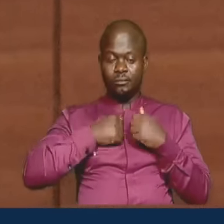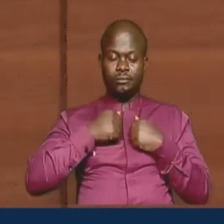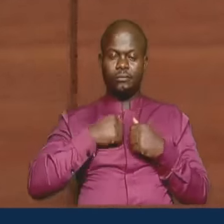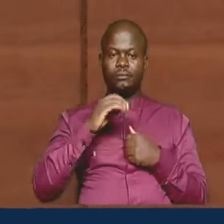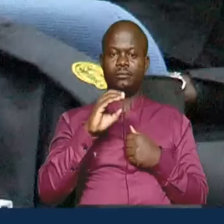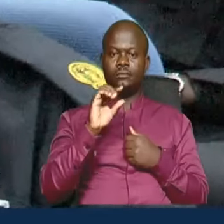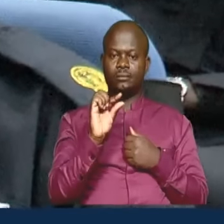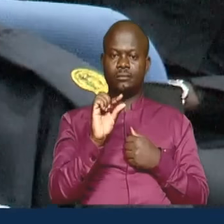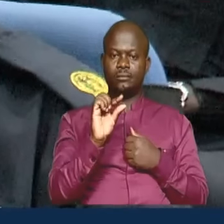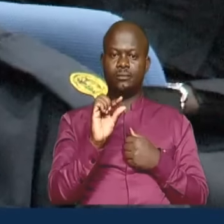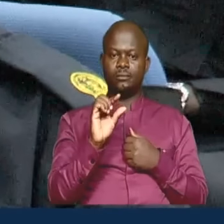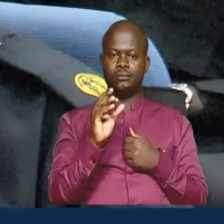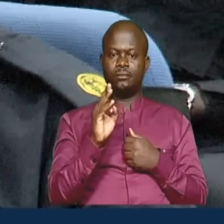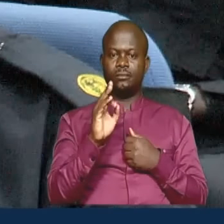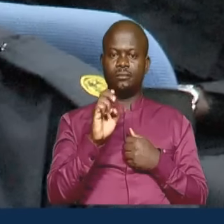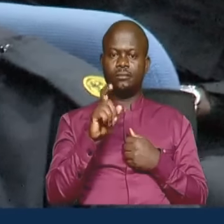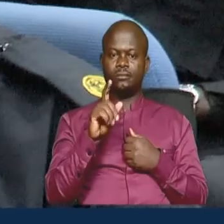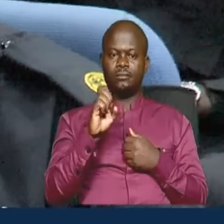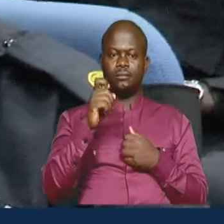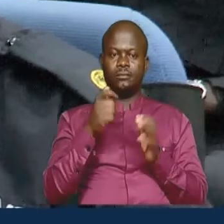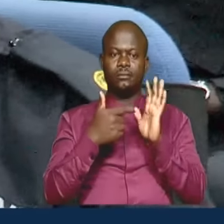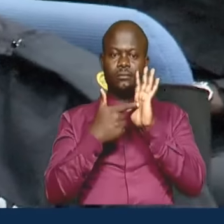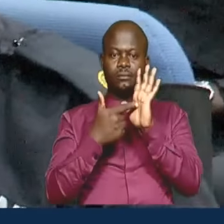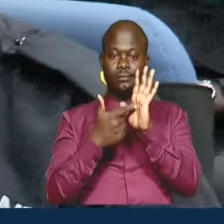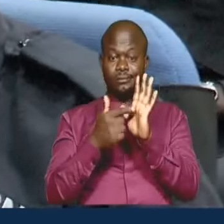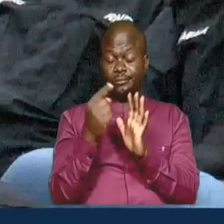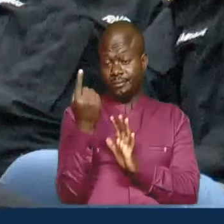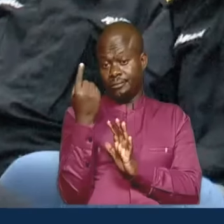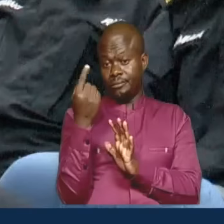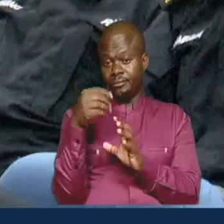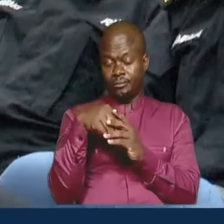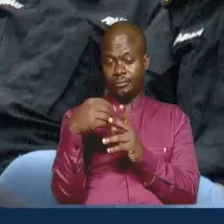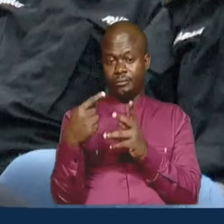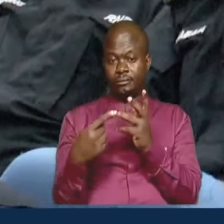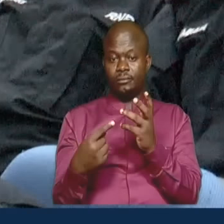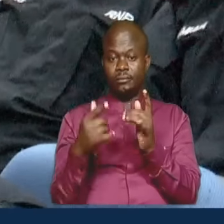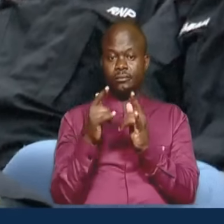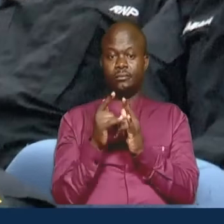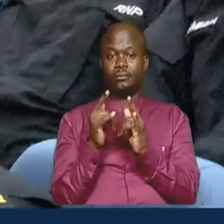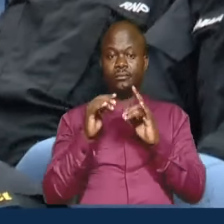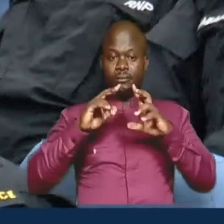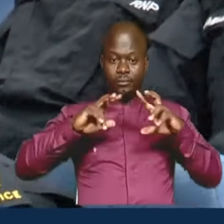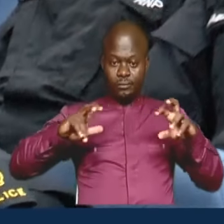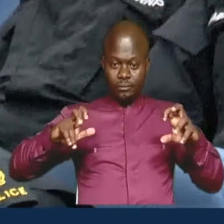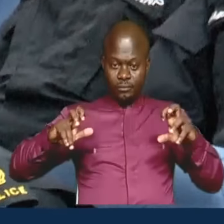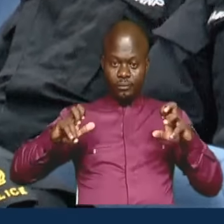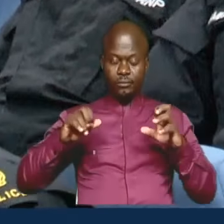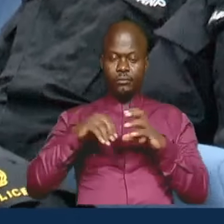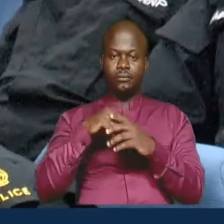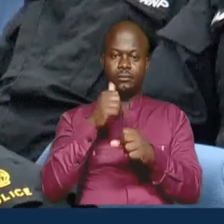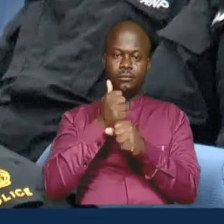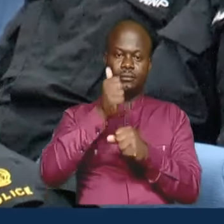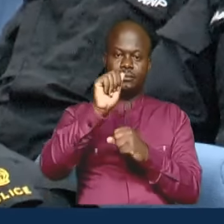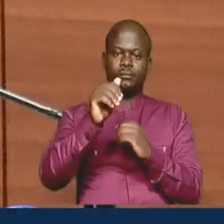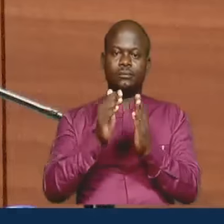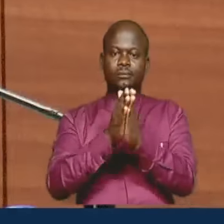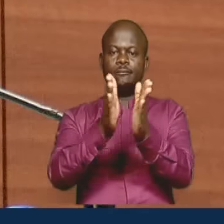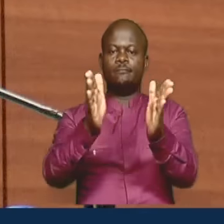Namoranyi yagaragaje ko umutekano w'imbere mu gihugu ari kimwe mu byo abari muri nama basuzuma n'imikorere yabo muri